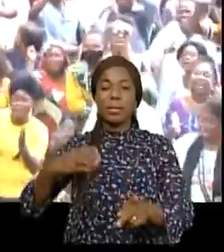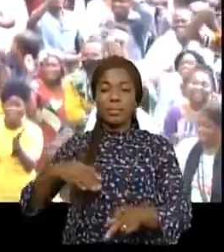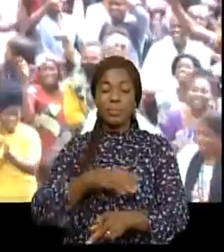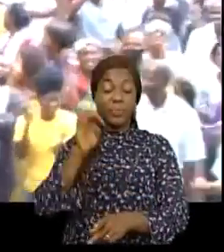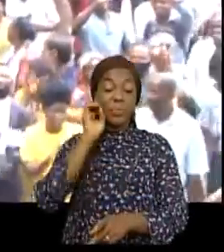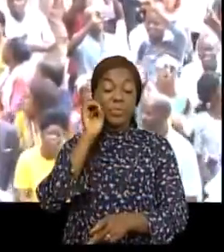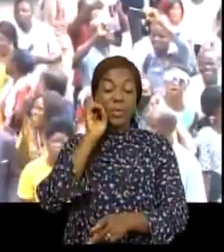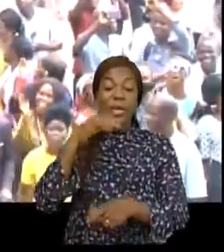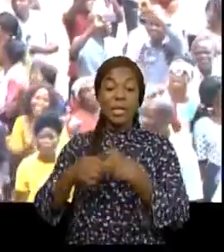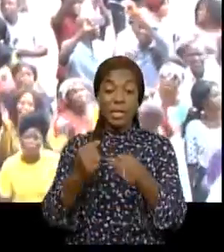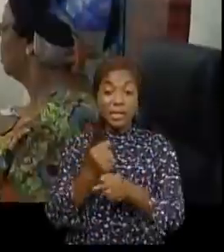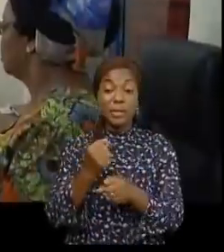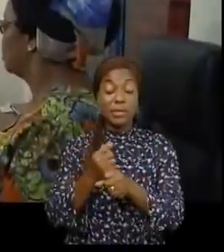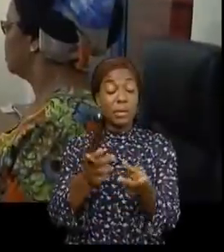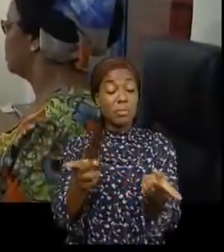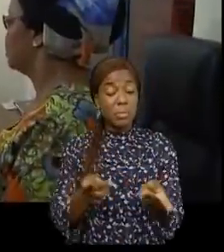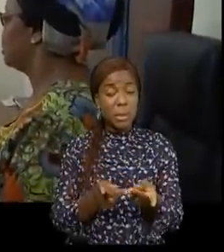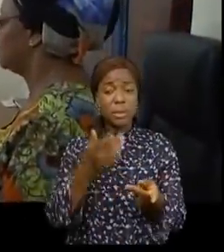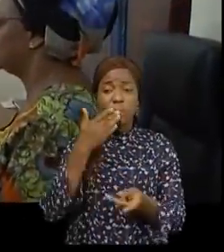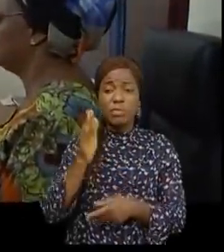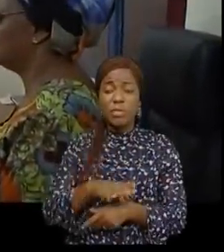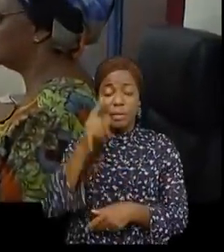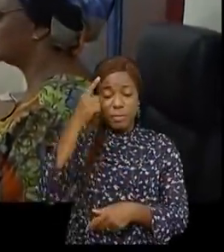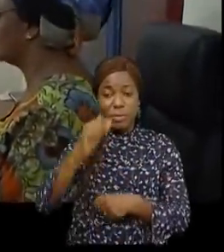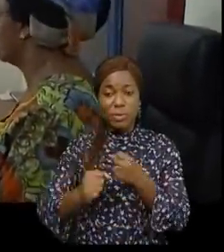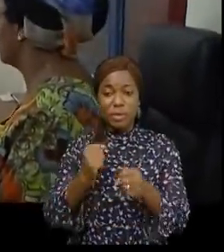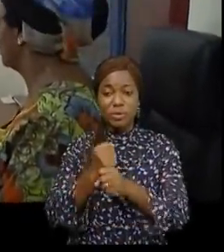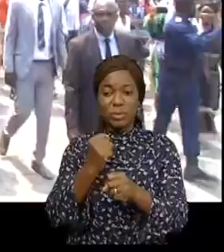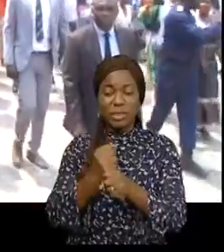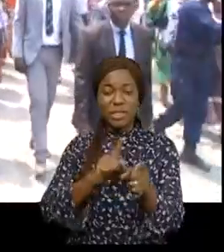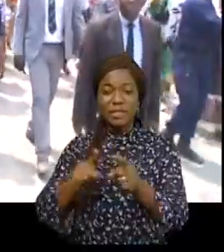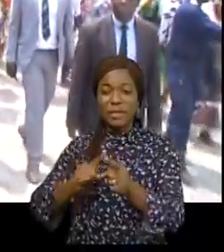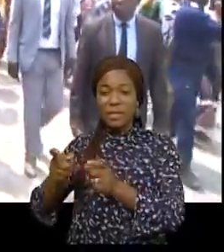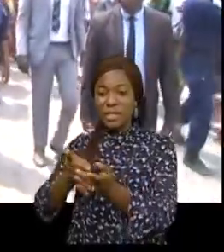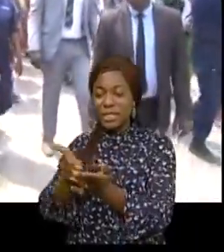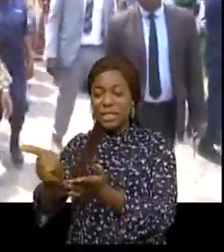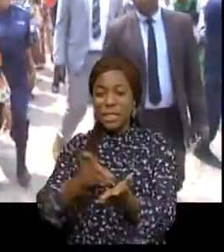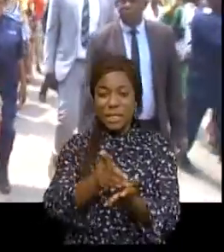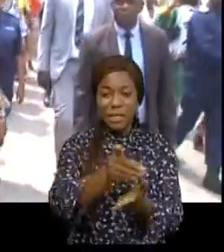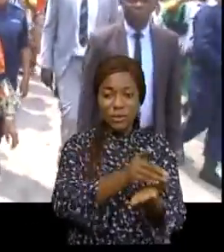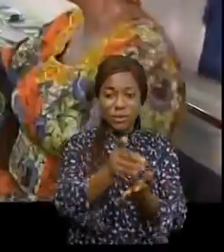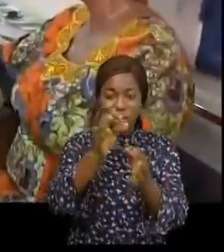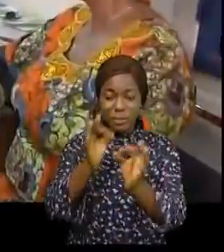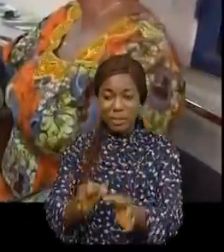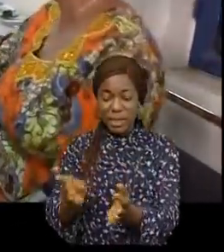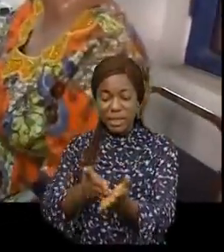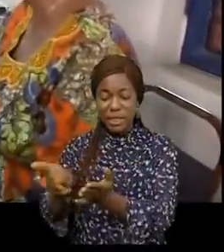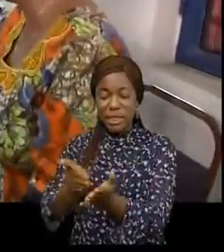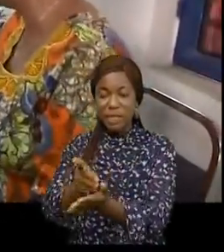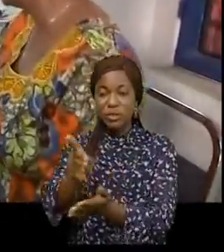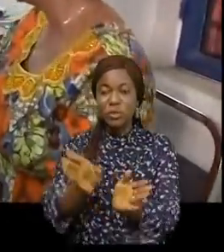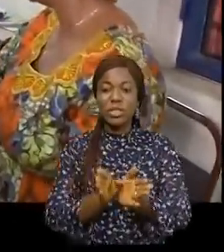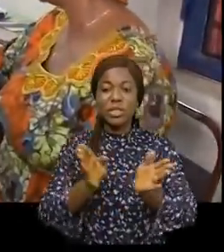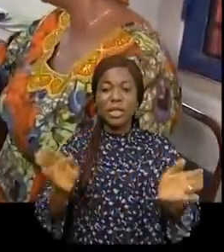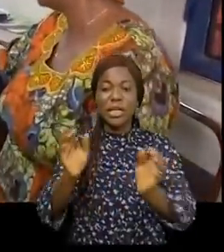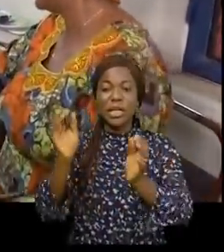palper les réalités des conditions de travail des agents et cadres des différentes directions. Il s'agit de la direction générale des